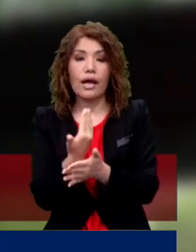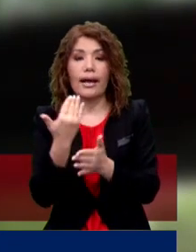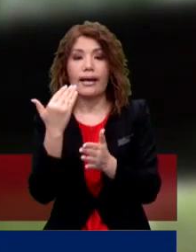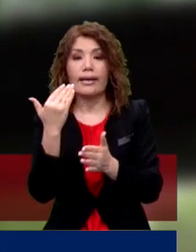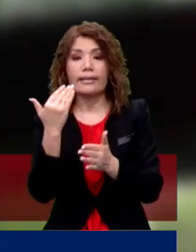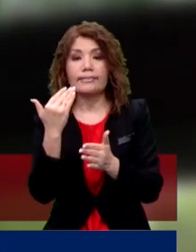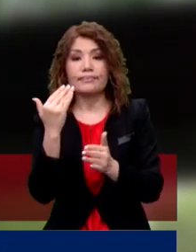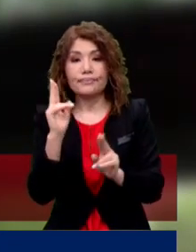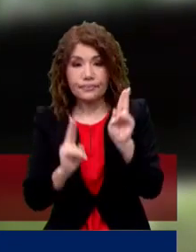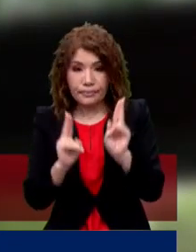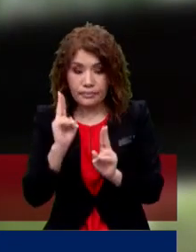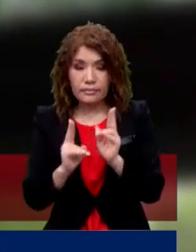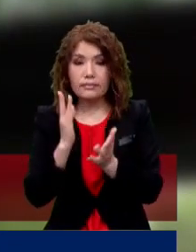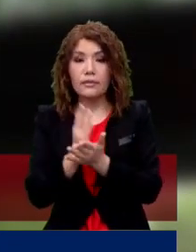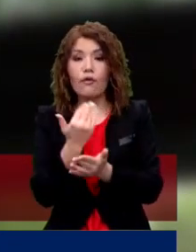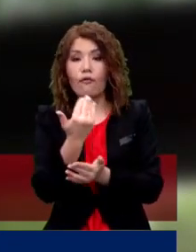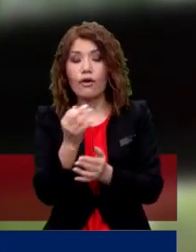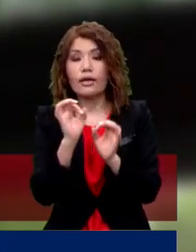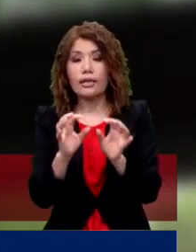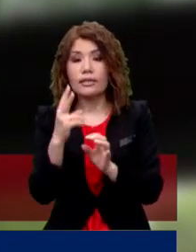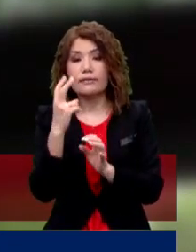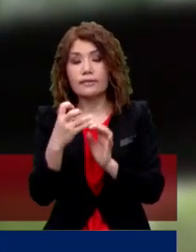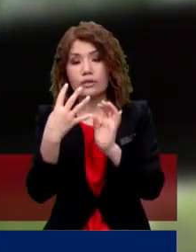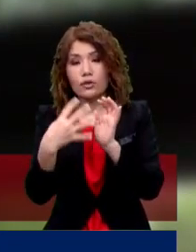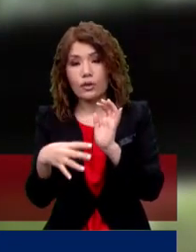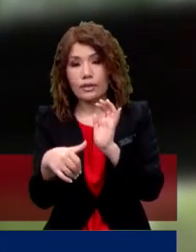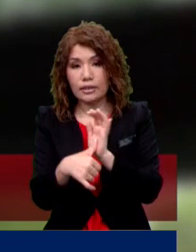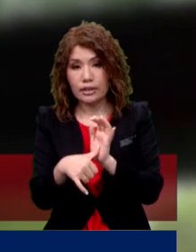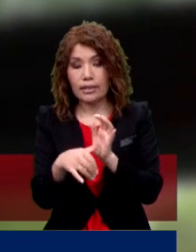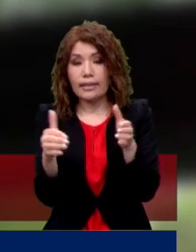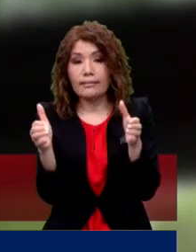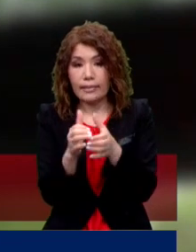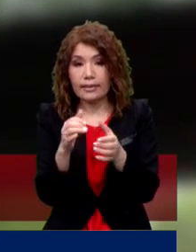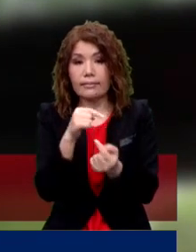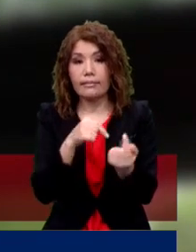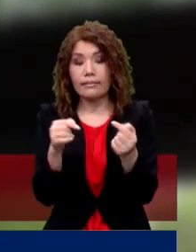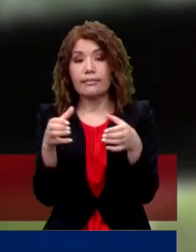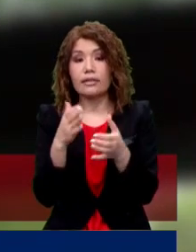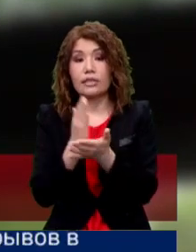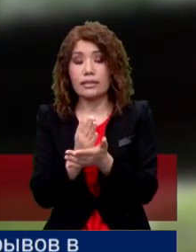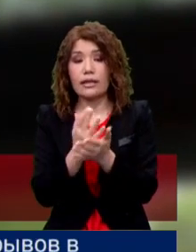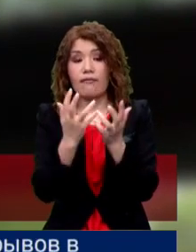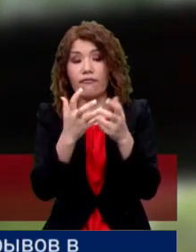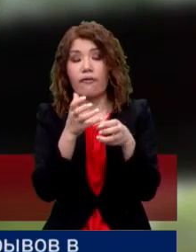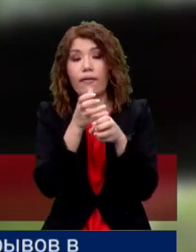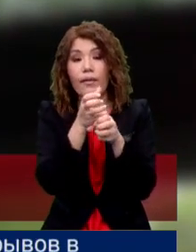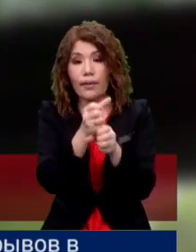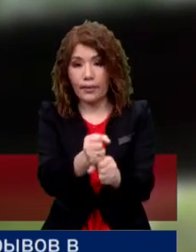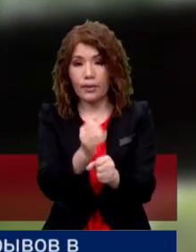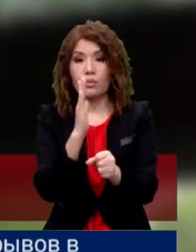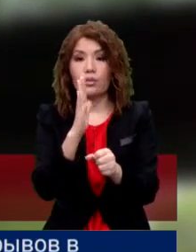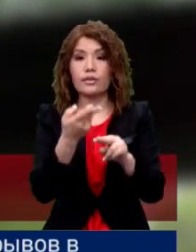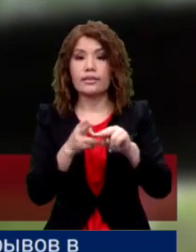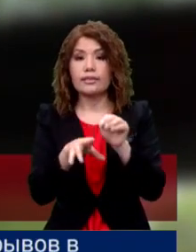тәртіп қазіргі таңдағы жаңа өзіңіз атап өткен 246 шағын несие ұйымының да санын қысқартуы мүмкін. Ал қазіргі